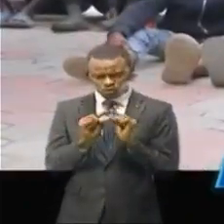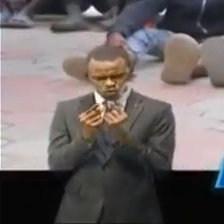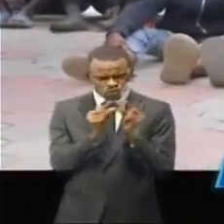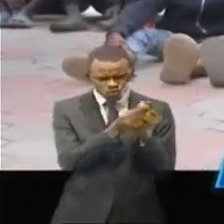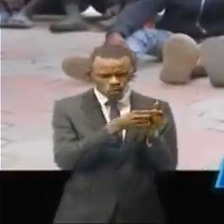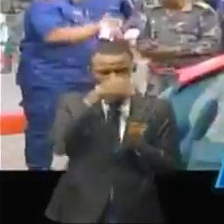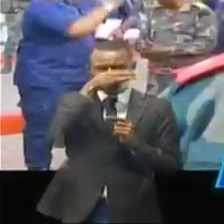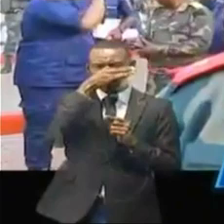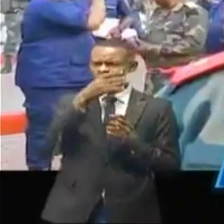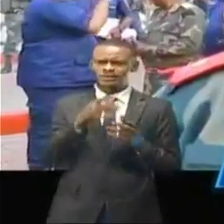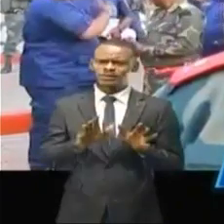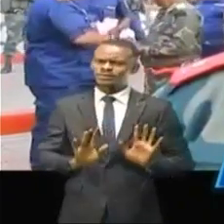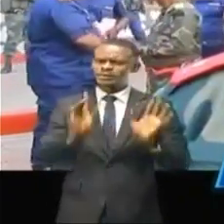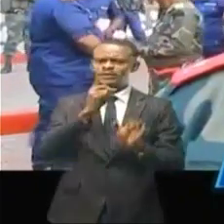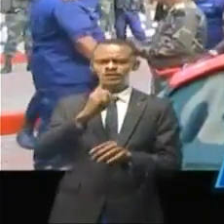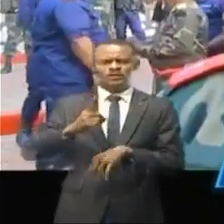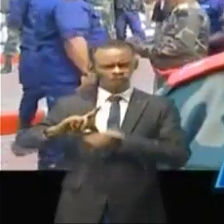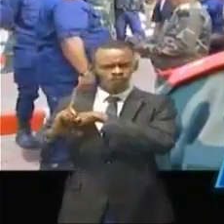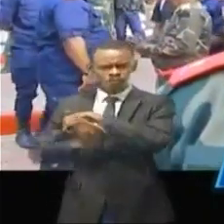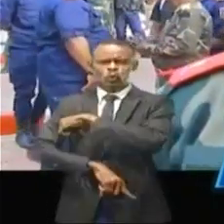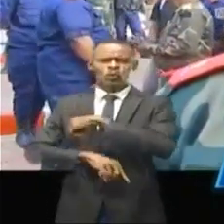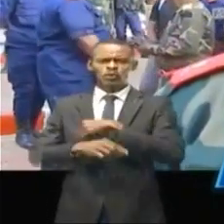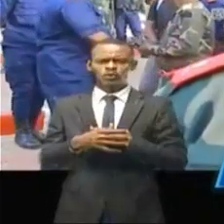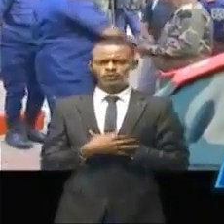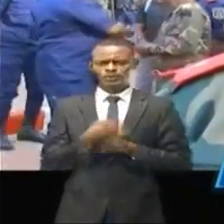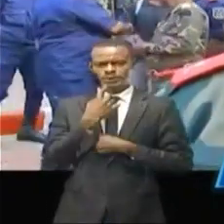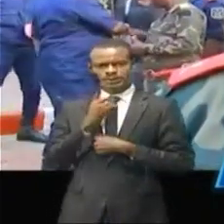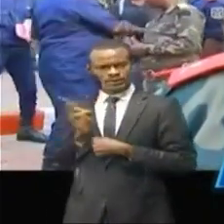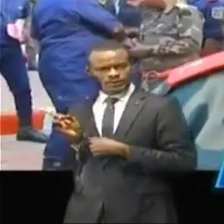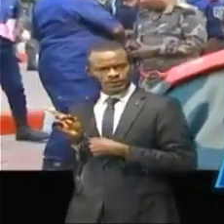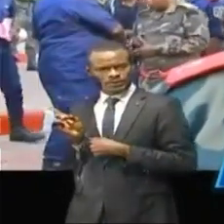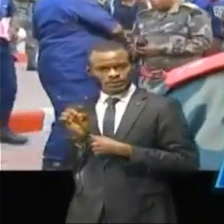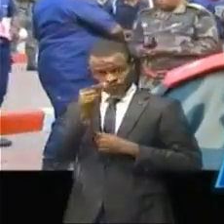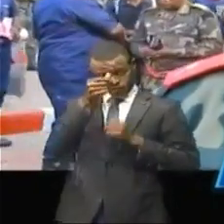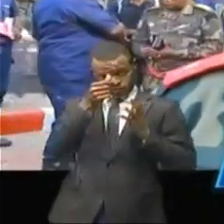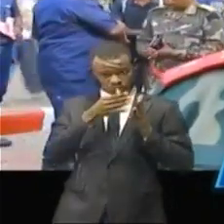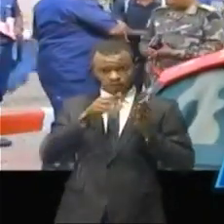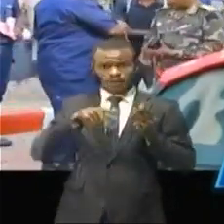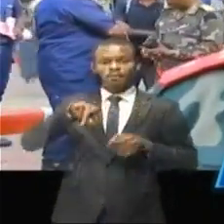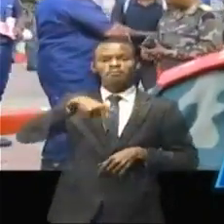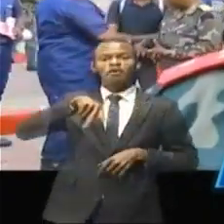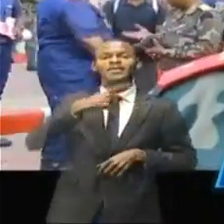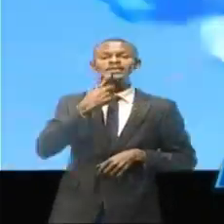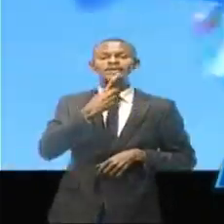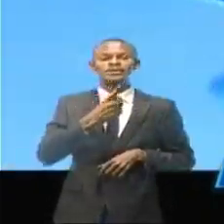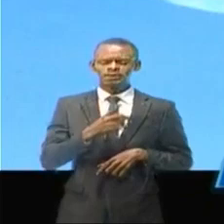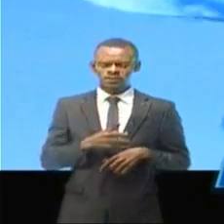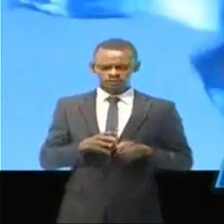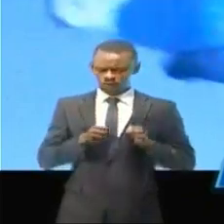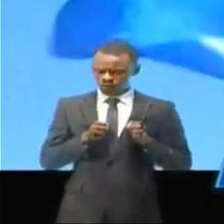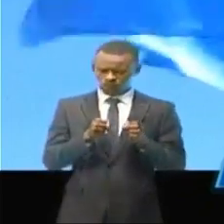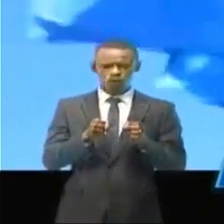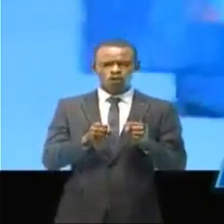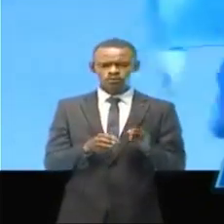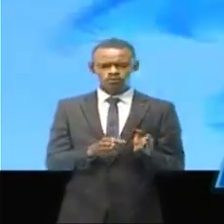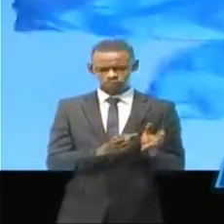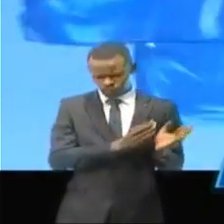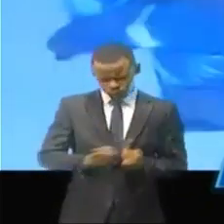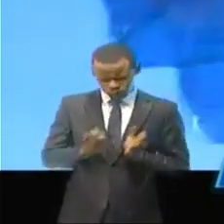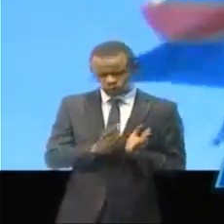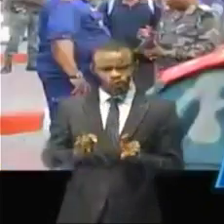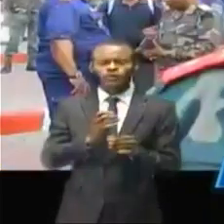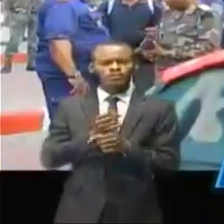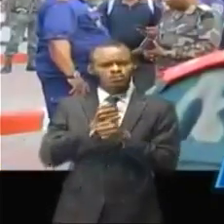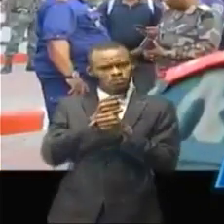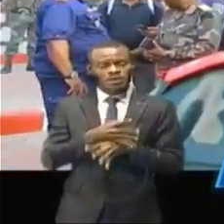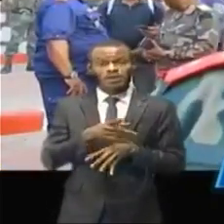rigueur de la loi. Toutes les batteries sont mises en œuvre pour que, effectivement, ceux-là qui ne vont pas aller au